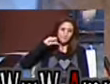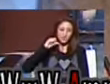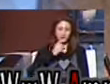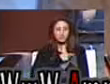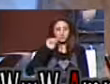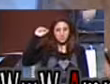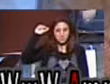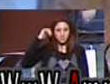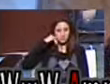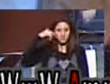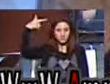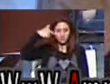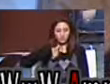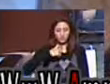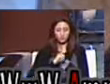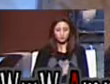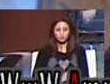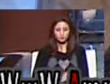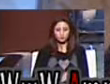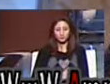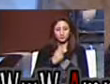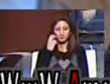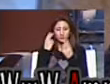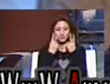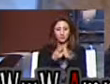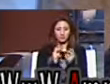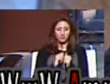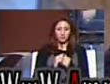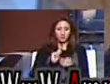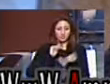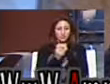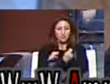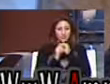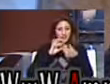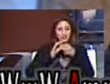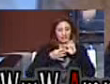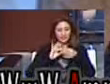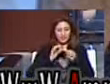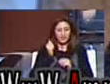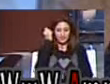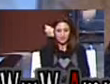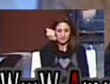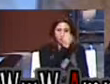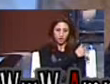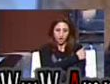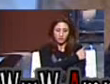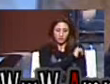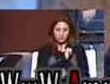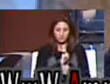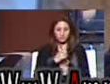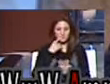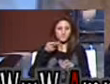اسالك على فكره، او ما مدى جديه فكره تحويل الجمعيه التاسيسيه او الاعضاء في الجمعيه التاسيسيه